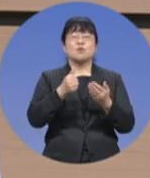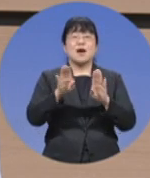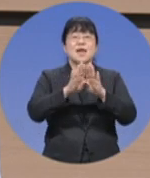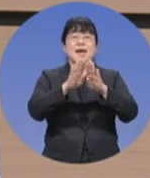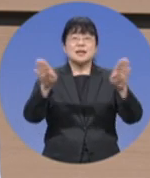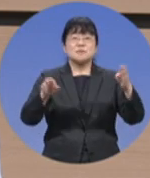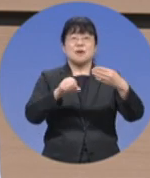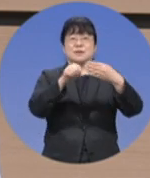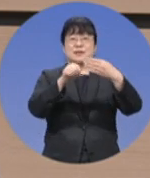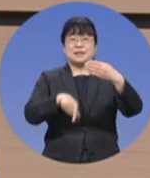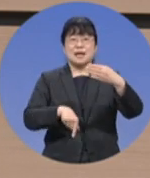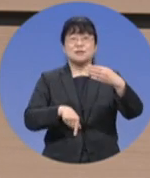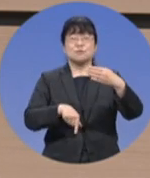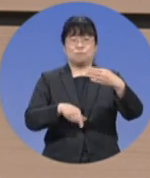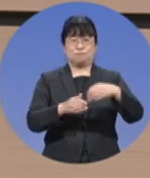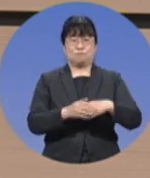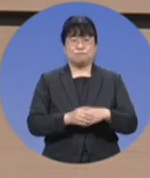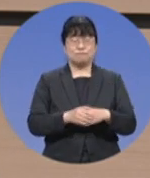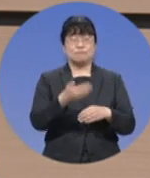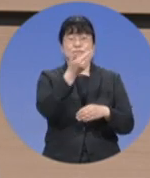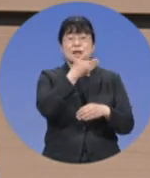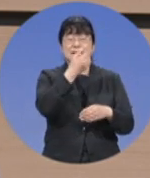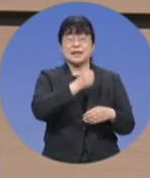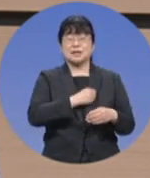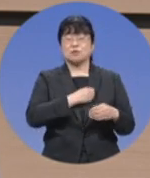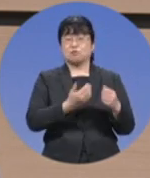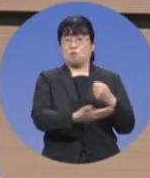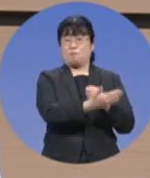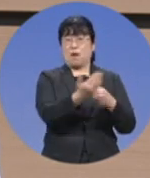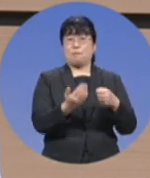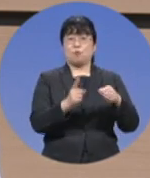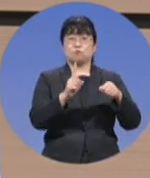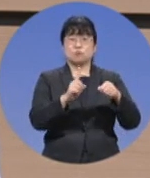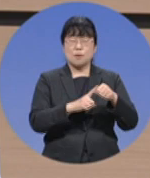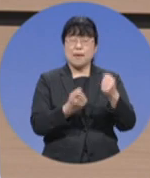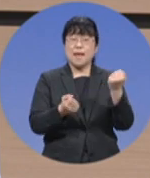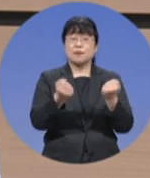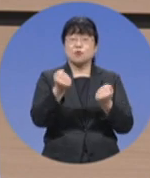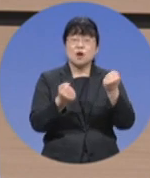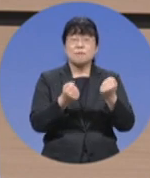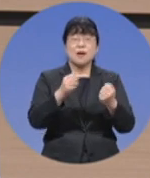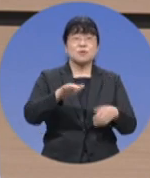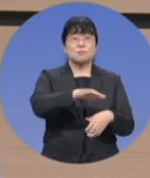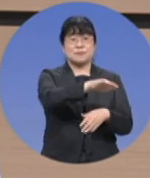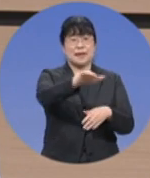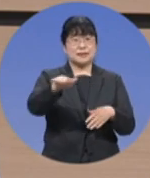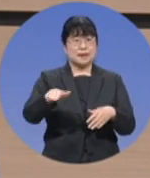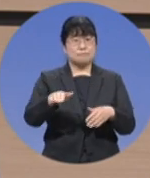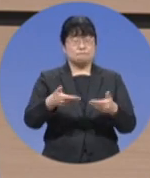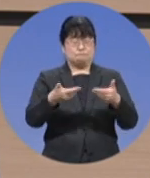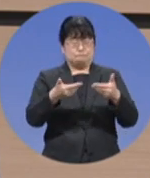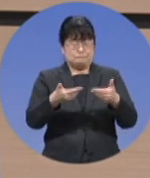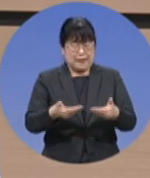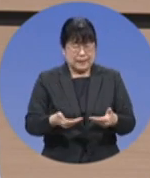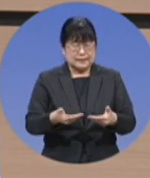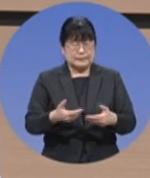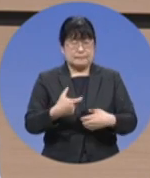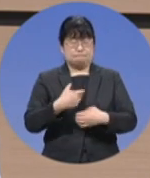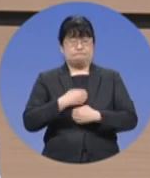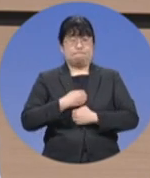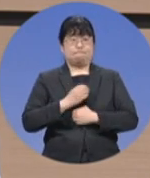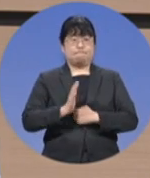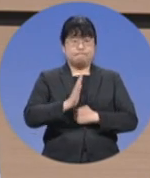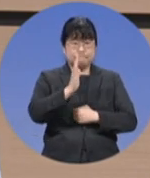始める4月、大切な命を守るためハンドルを握るドライバーの皆さん、安全運転を心がけて